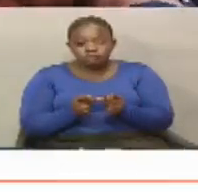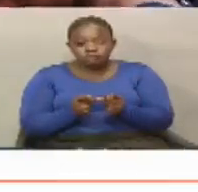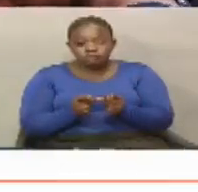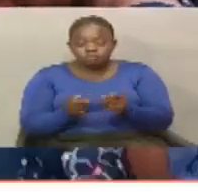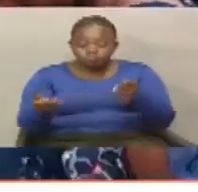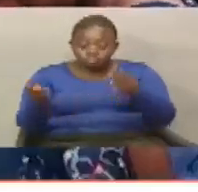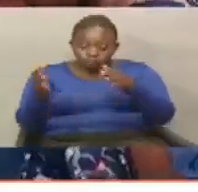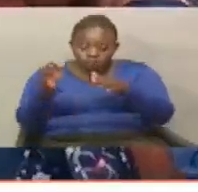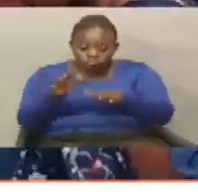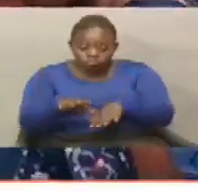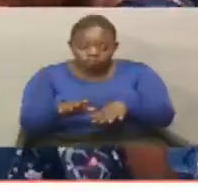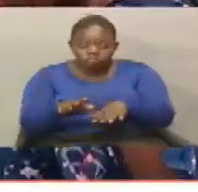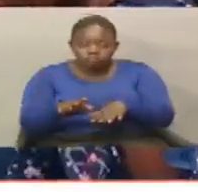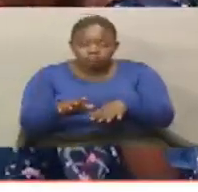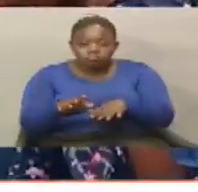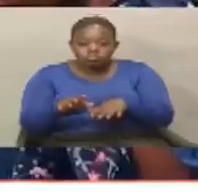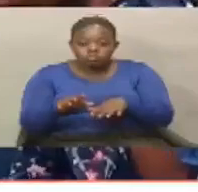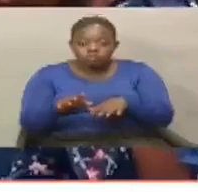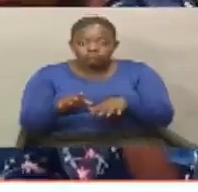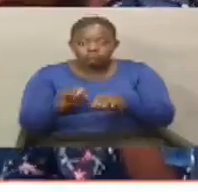Bafudde ate batagusa kintu ekyo.